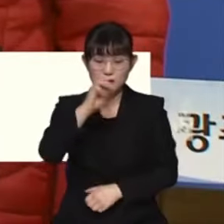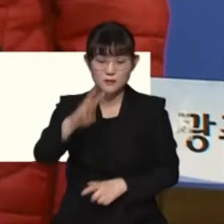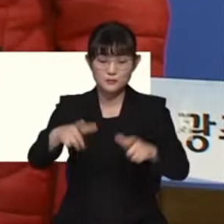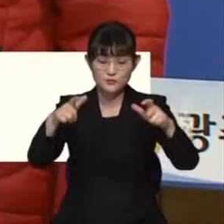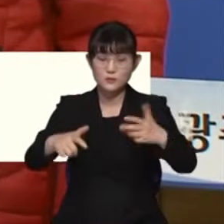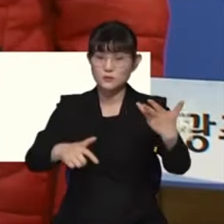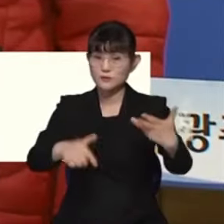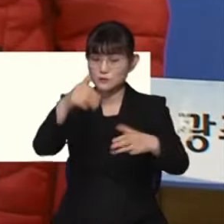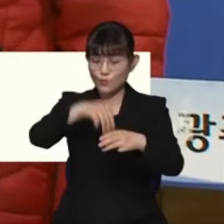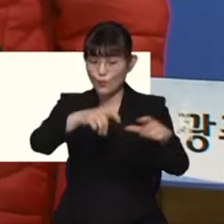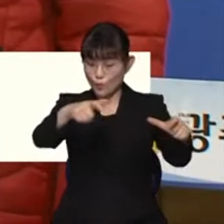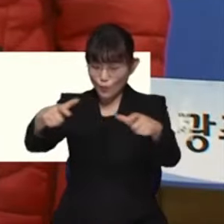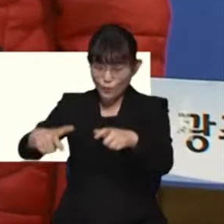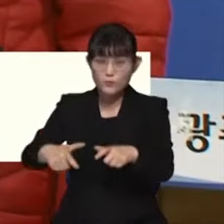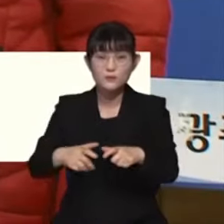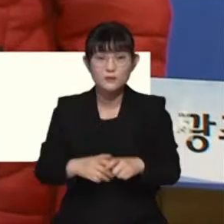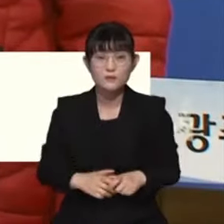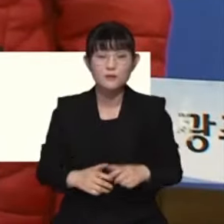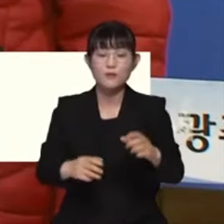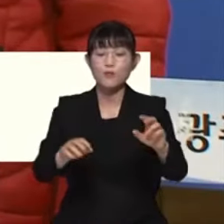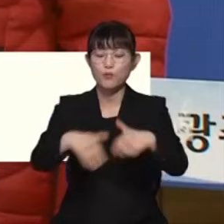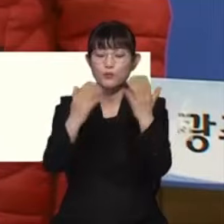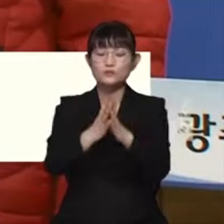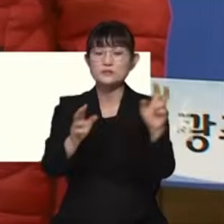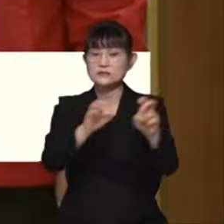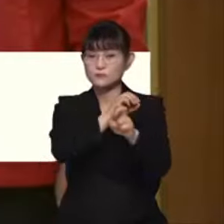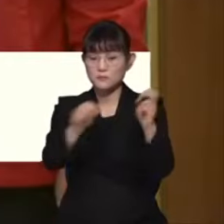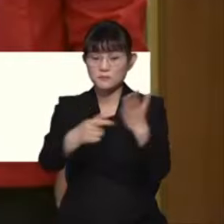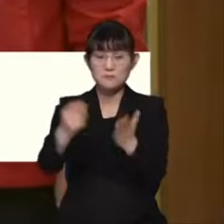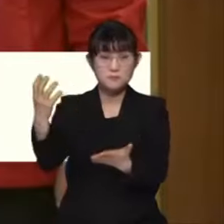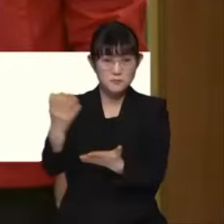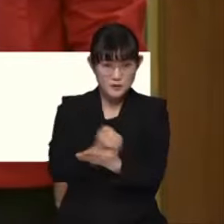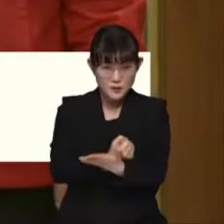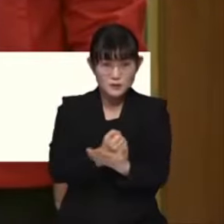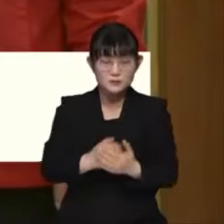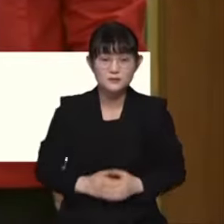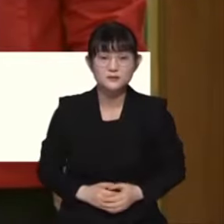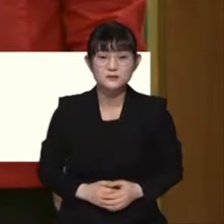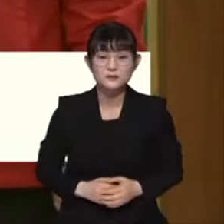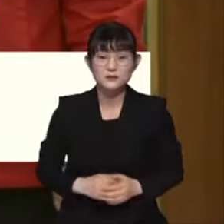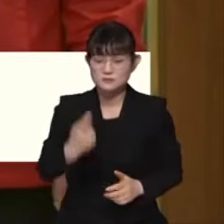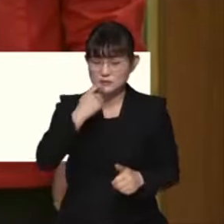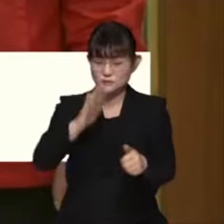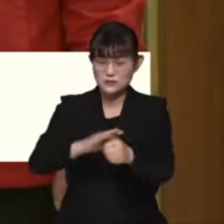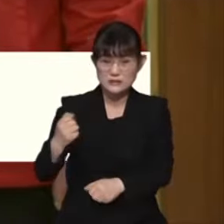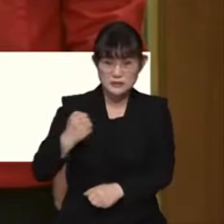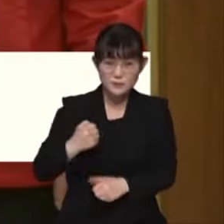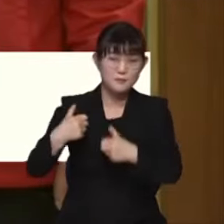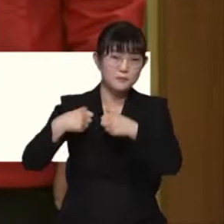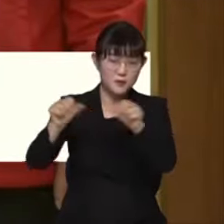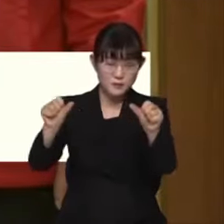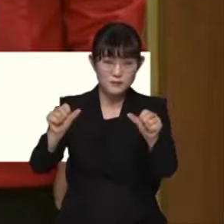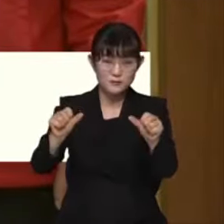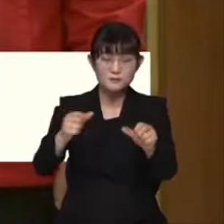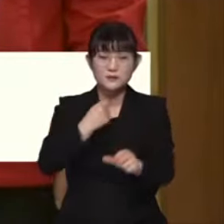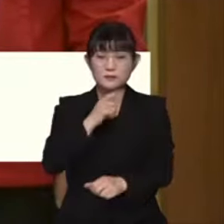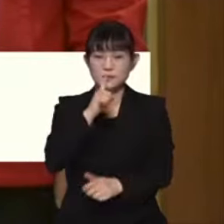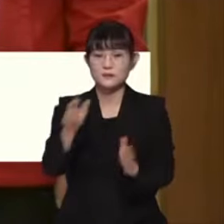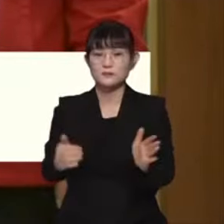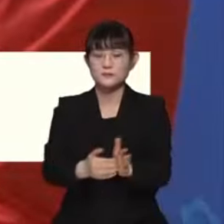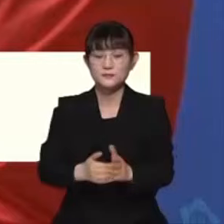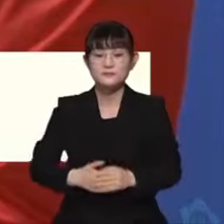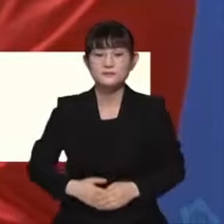지역 8개 전 선거구에서 모두 20% 이상의 득표를 올려 콘크리트 같은 지역구도를 무너뜨리겠다고